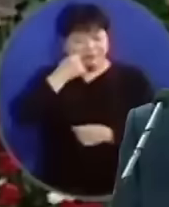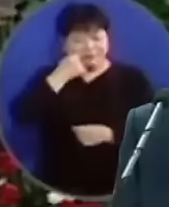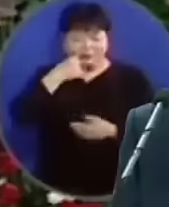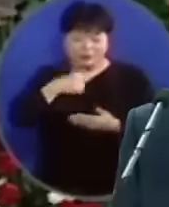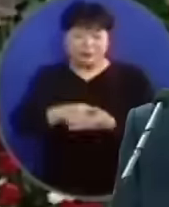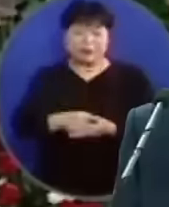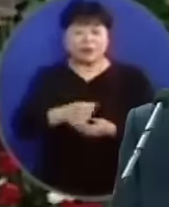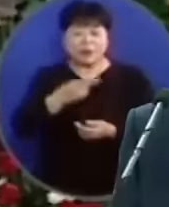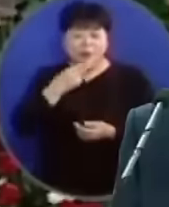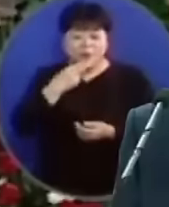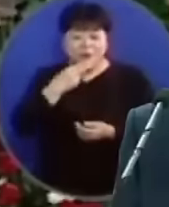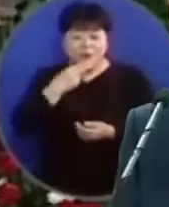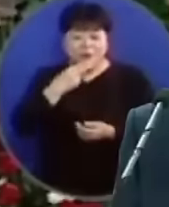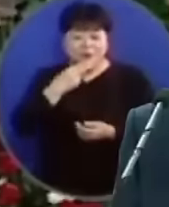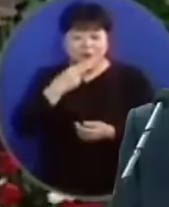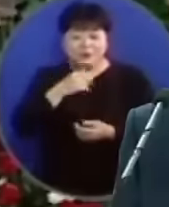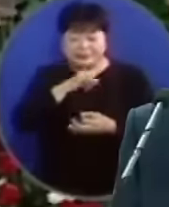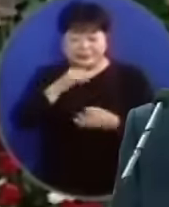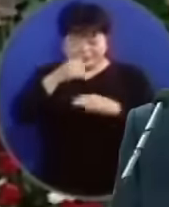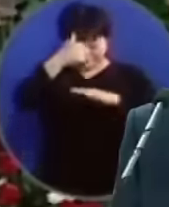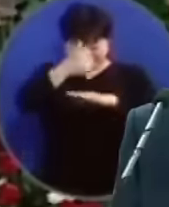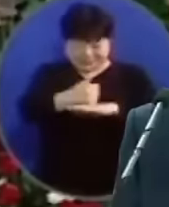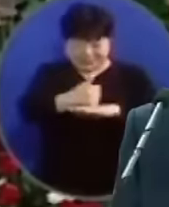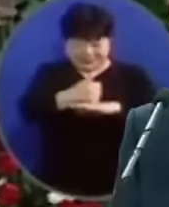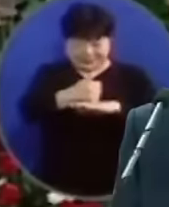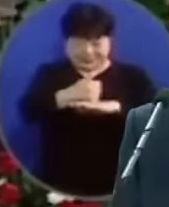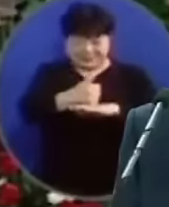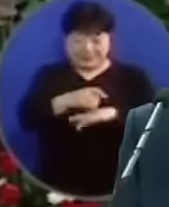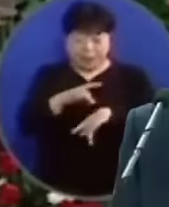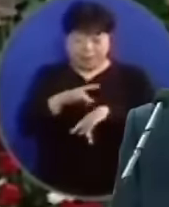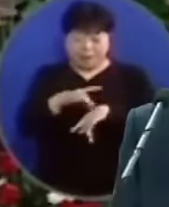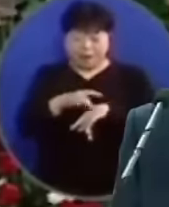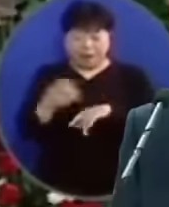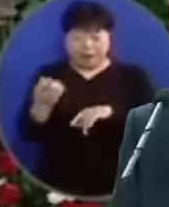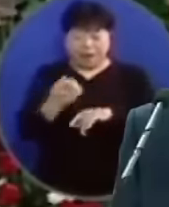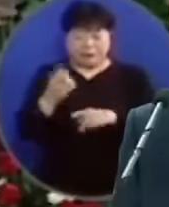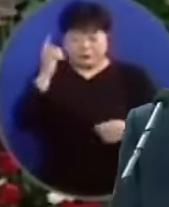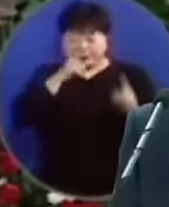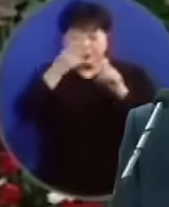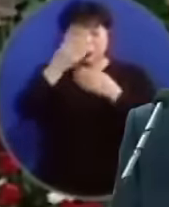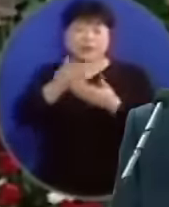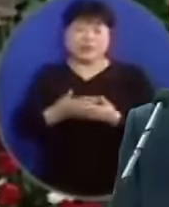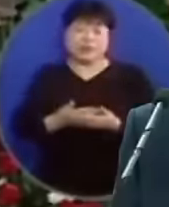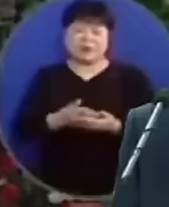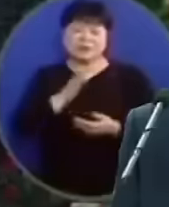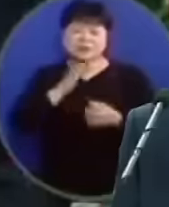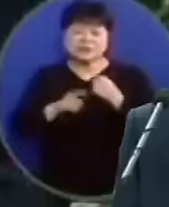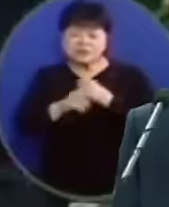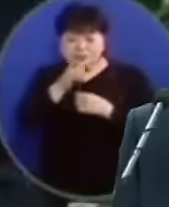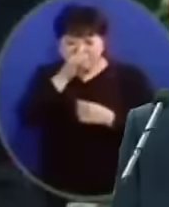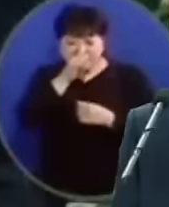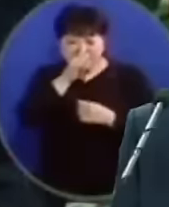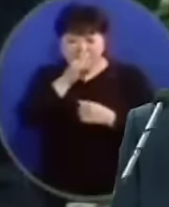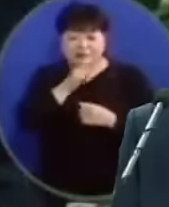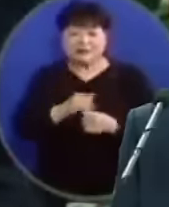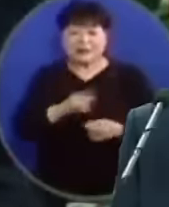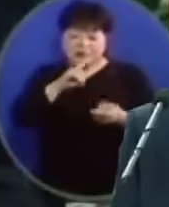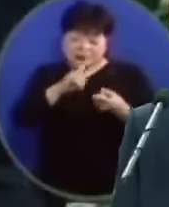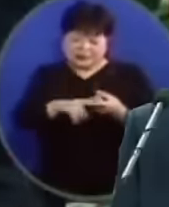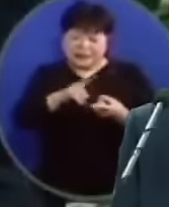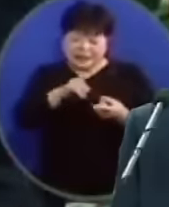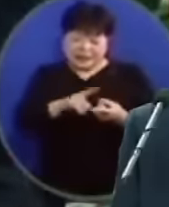날들을 인생의 막바지에 와서 뼈아픈 상처로 남아있다는 것입니다. 진실성이 있지만은 우리가 그렇게 한다는